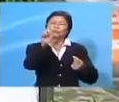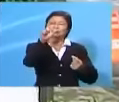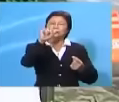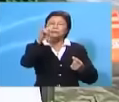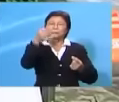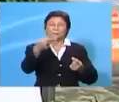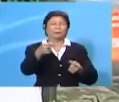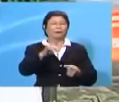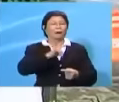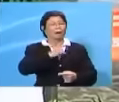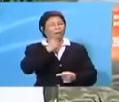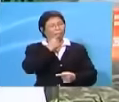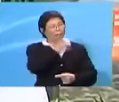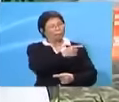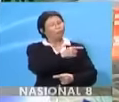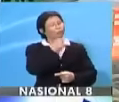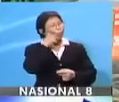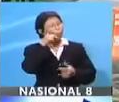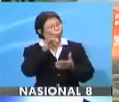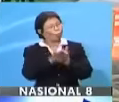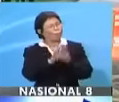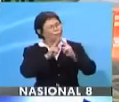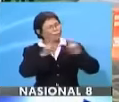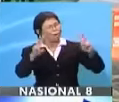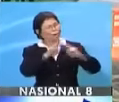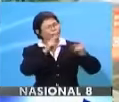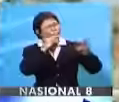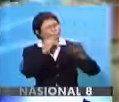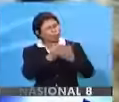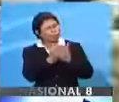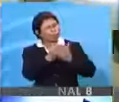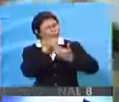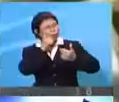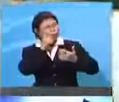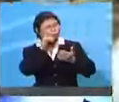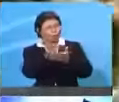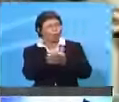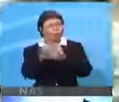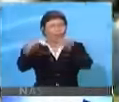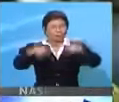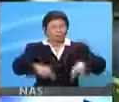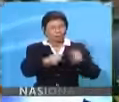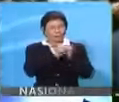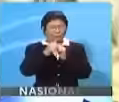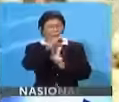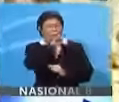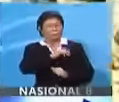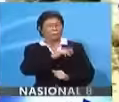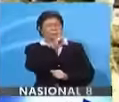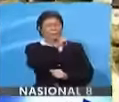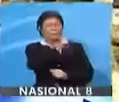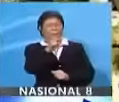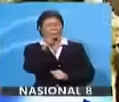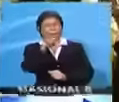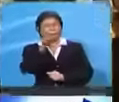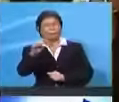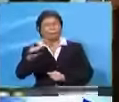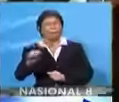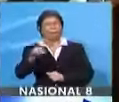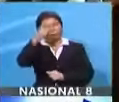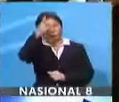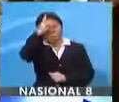"You had a very, very, very good wife." Hadir sama Menteri Komunikasi dan Multimedia, Datuk Seri